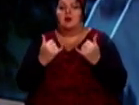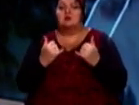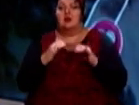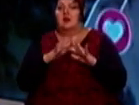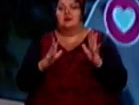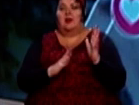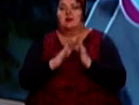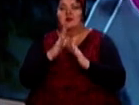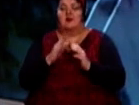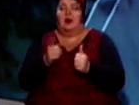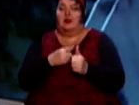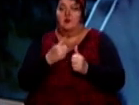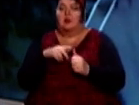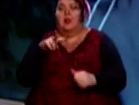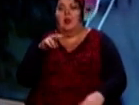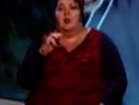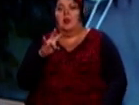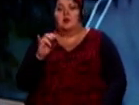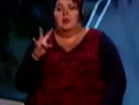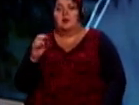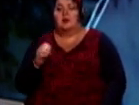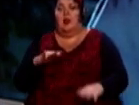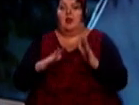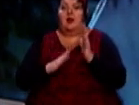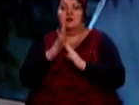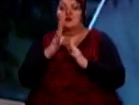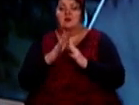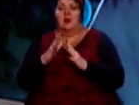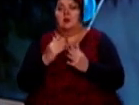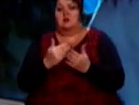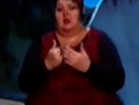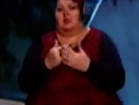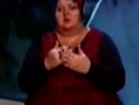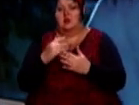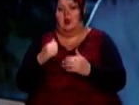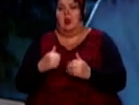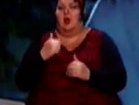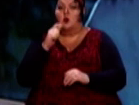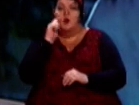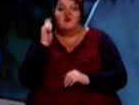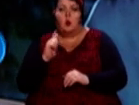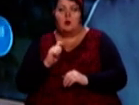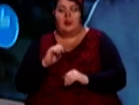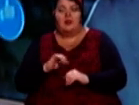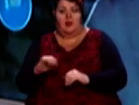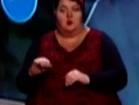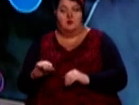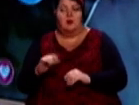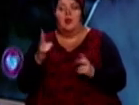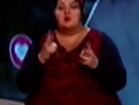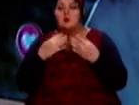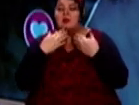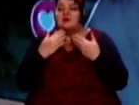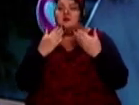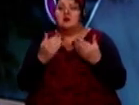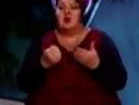сквер імені Леніна, а сквер героїв, здається, України. Ми вирішили, що треба звертатися до Полтавської міської ради,